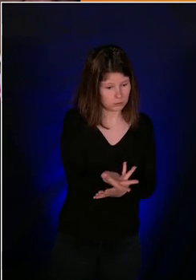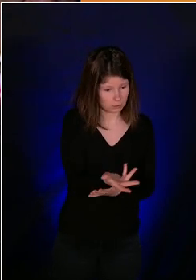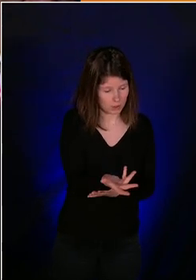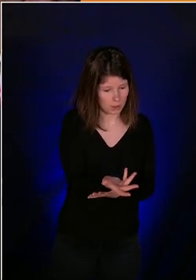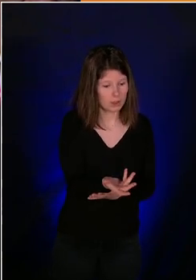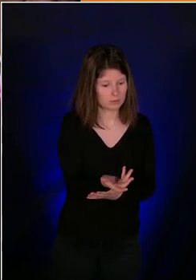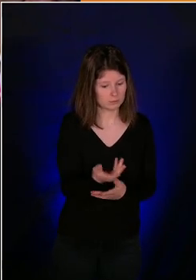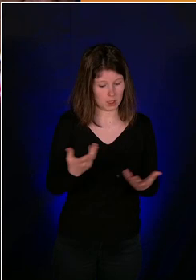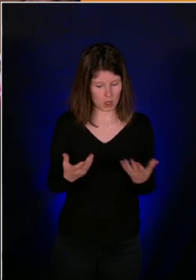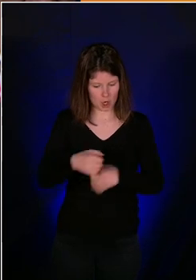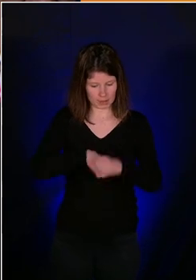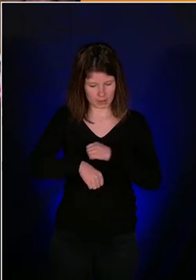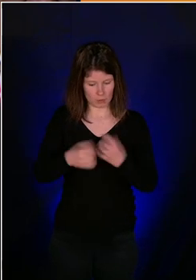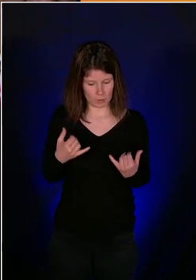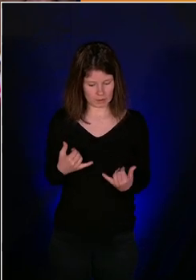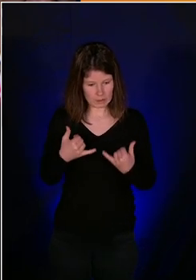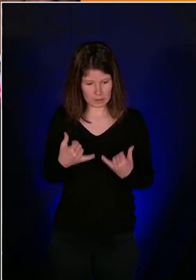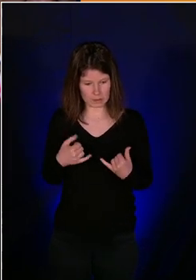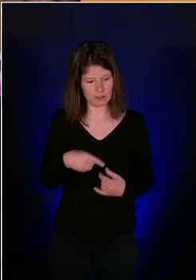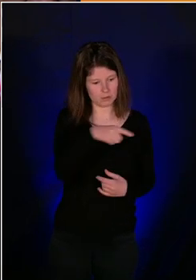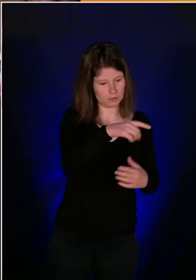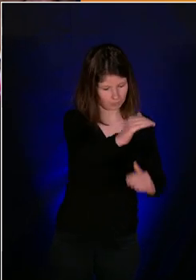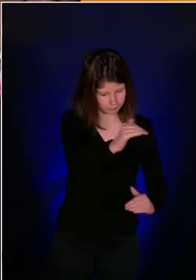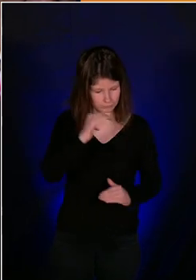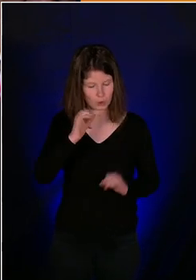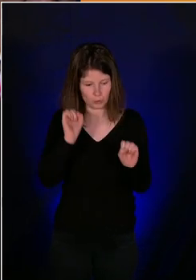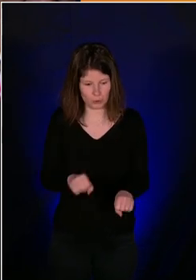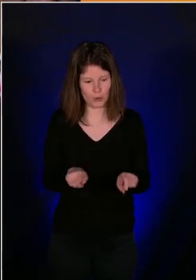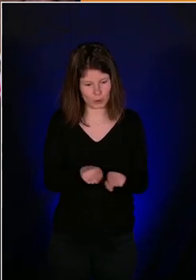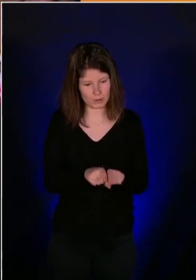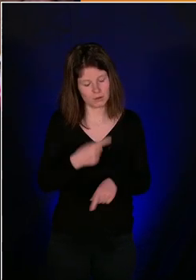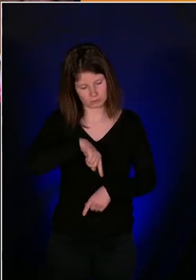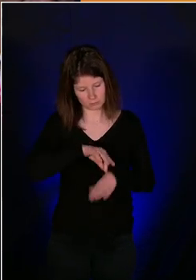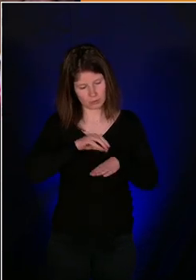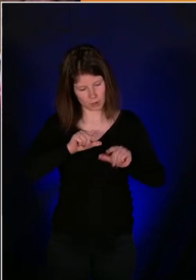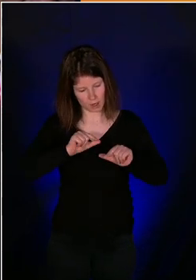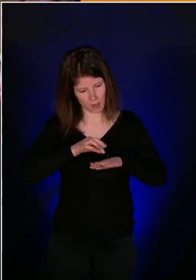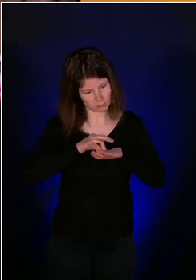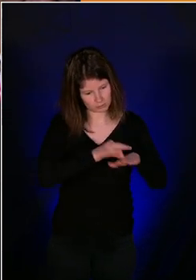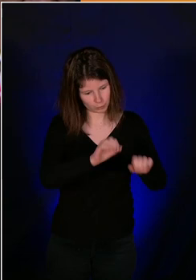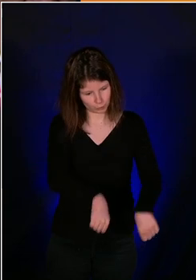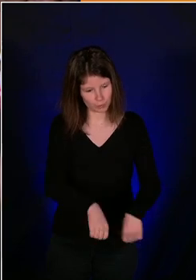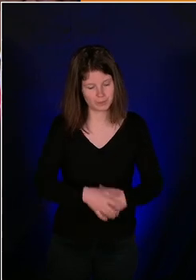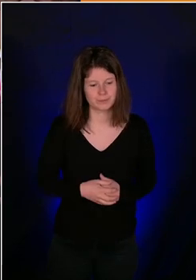sur l'organisation pour les mois et les années à venir. On sera là au rendez-vous pour ce que tu souhaites.